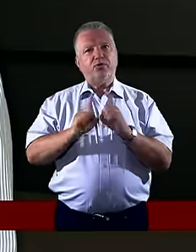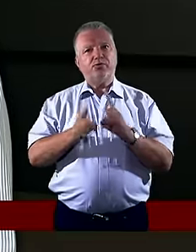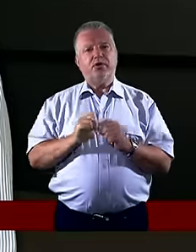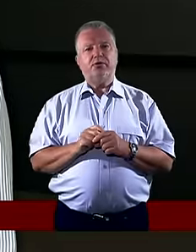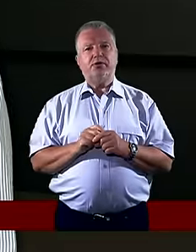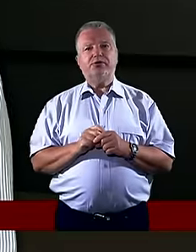warto porozmawiać.